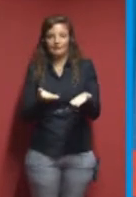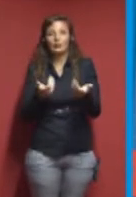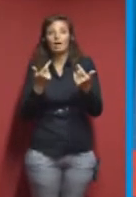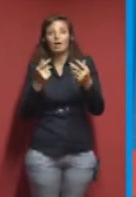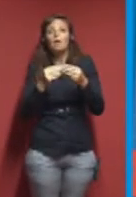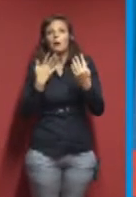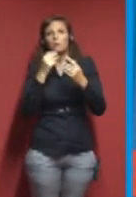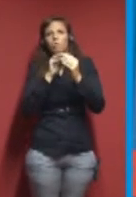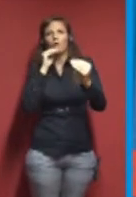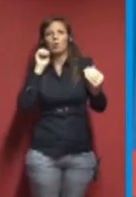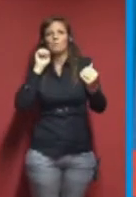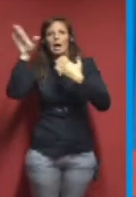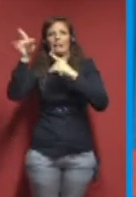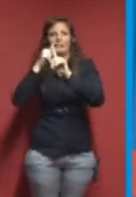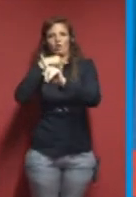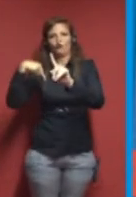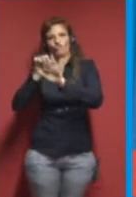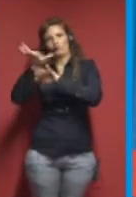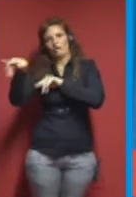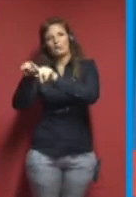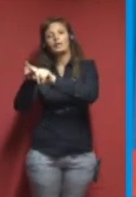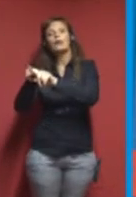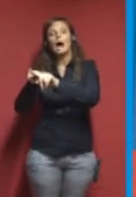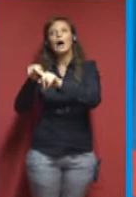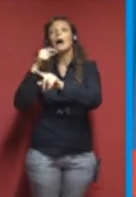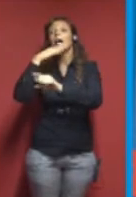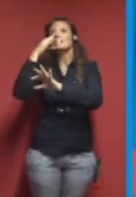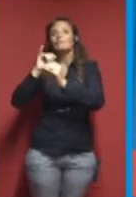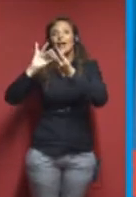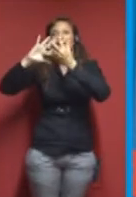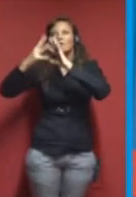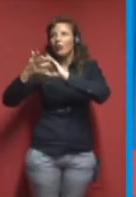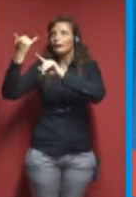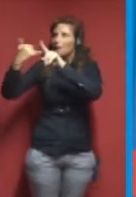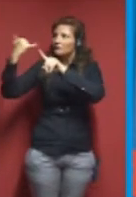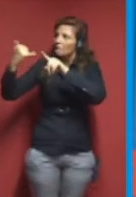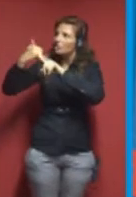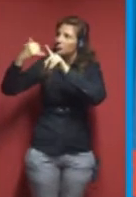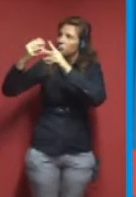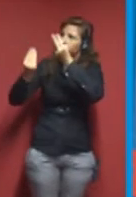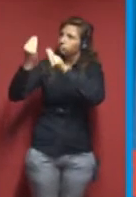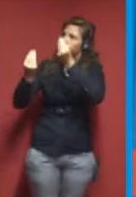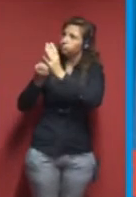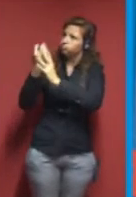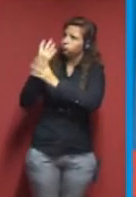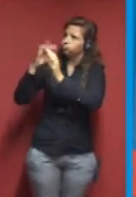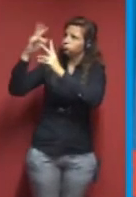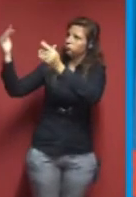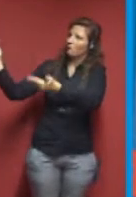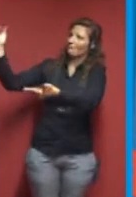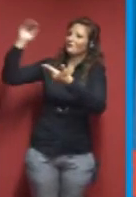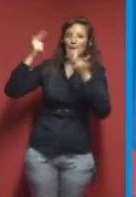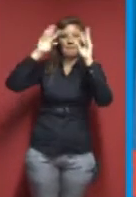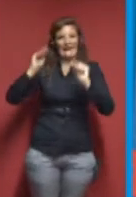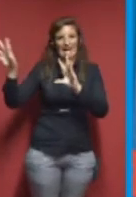inviarli in cina ed è possibile avere centinaia di migliaia di pezzi che vengono in magazzino poi